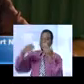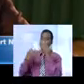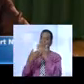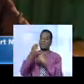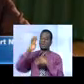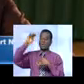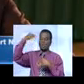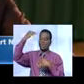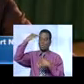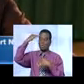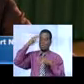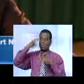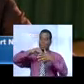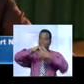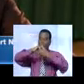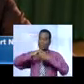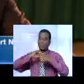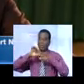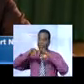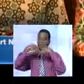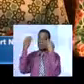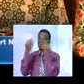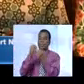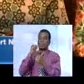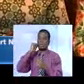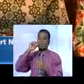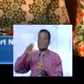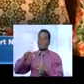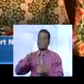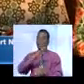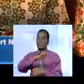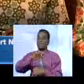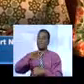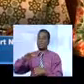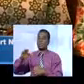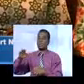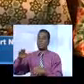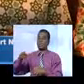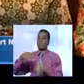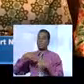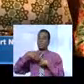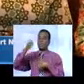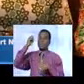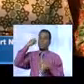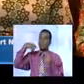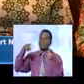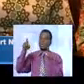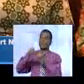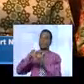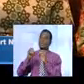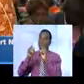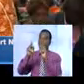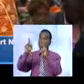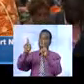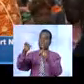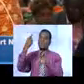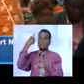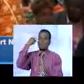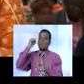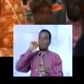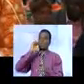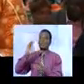la Solidarité, de la Famille, de la Femme et de l'Enfant a été aussi l'occasion pour les